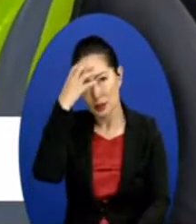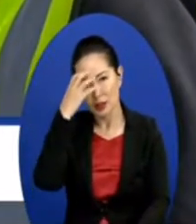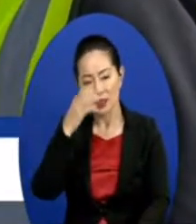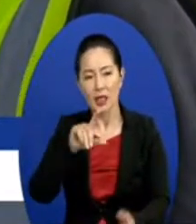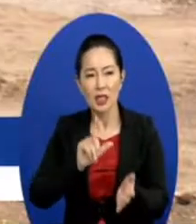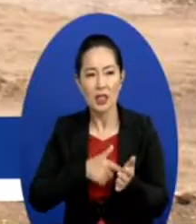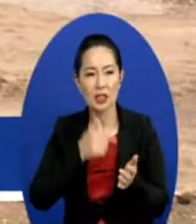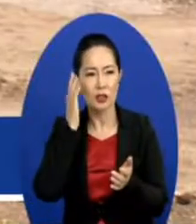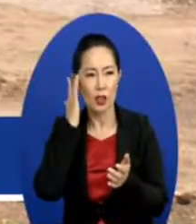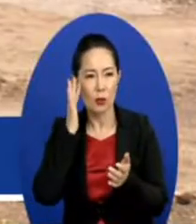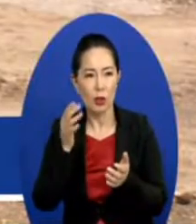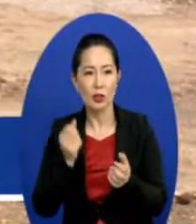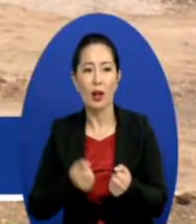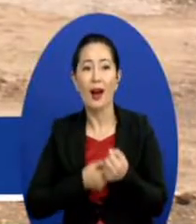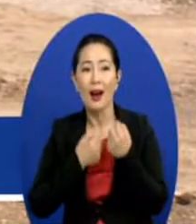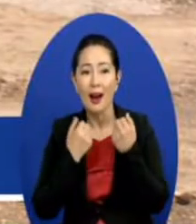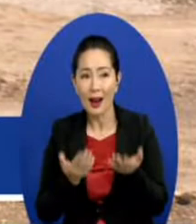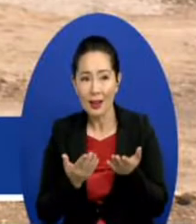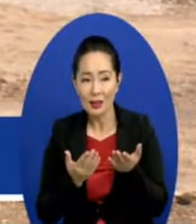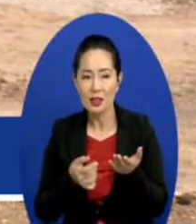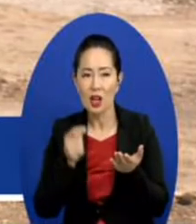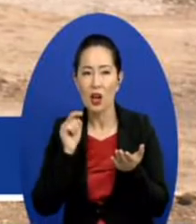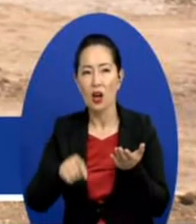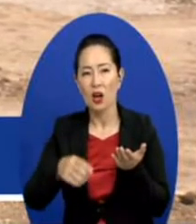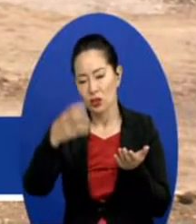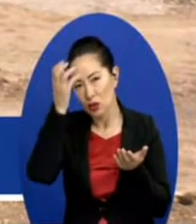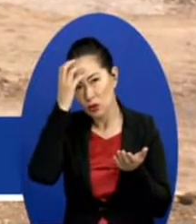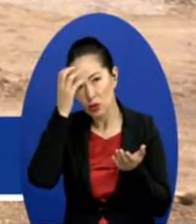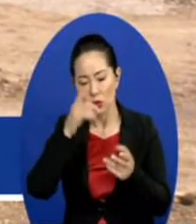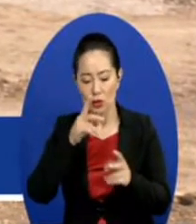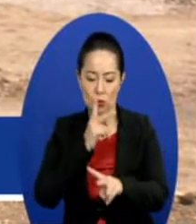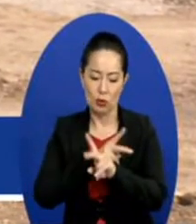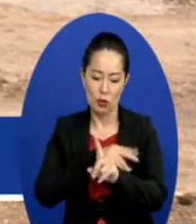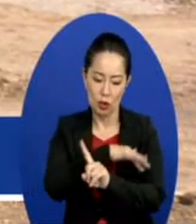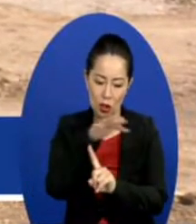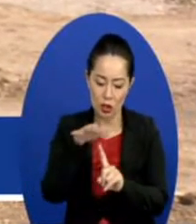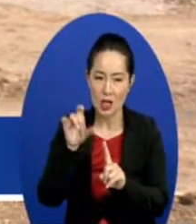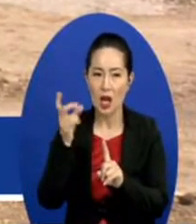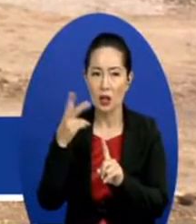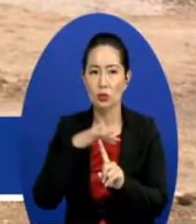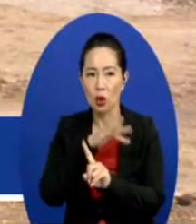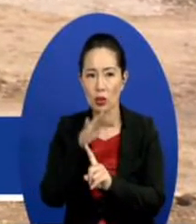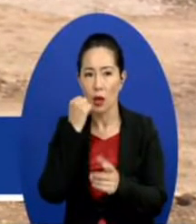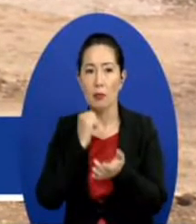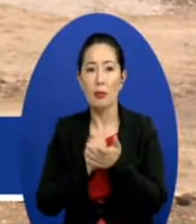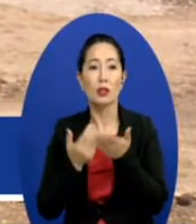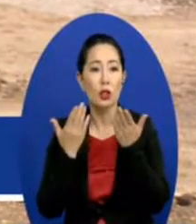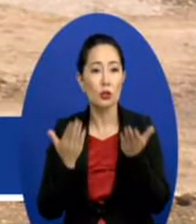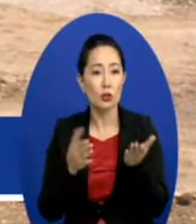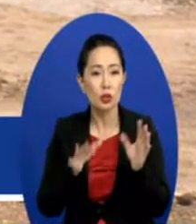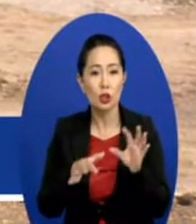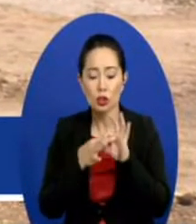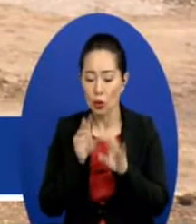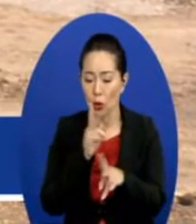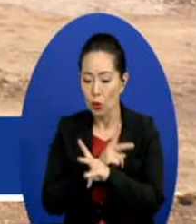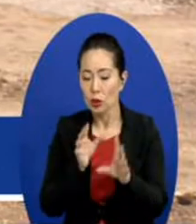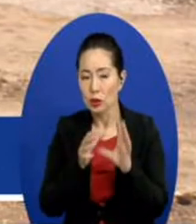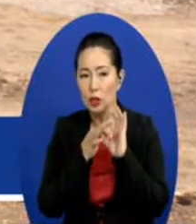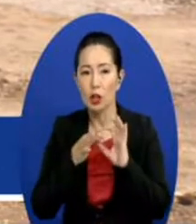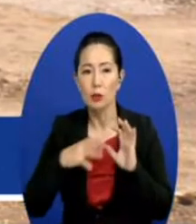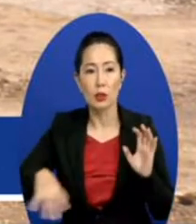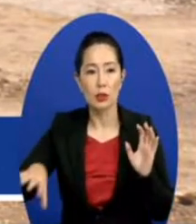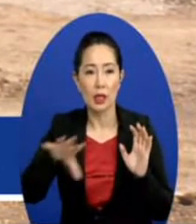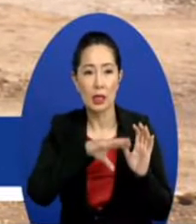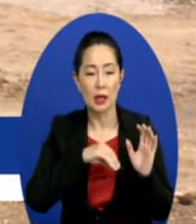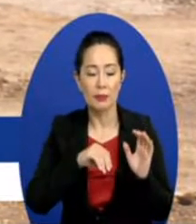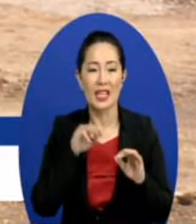шаардлагатай бодлого гаргасан. Тэгэхээр төрөөс бол хууль орчин гэрцэн орчин гэж баталгаажуулж өгсөн. Одоо энэ хуулийн хүрээнд энэ хамт олон